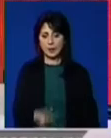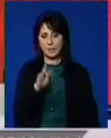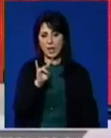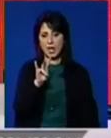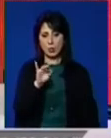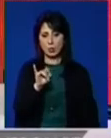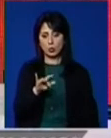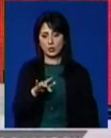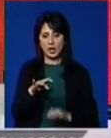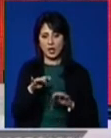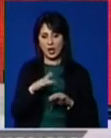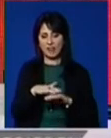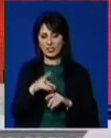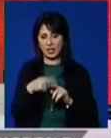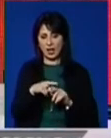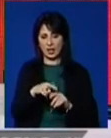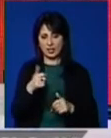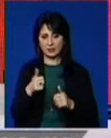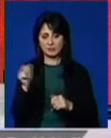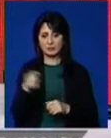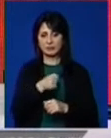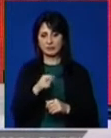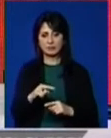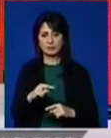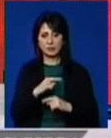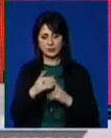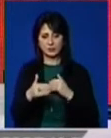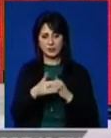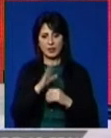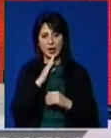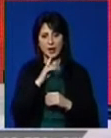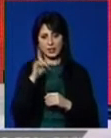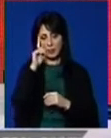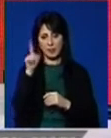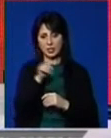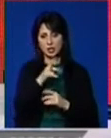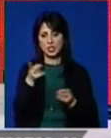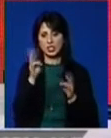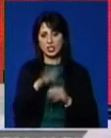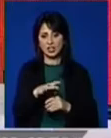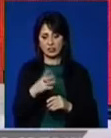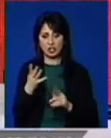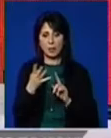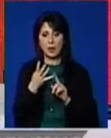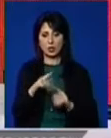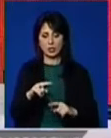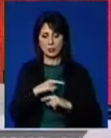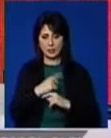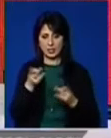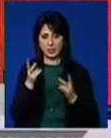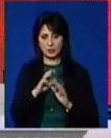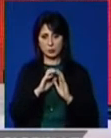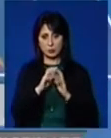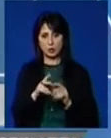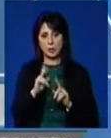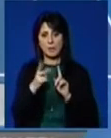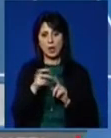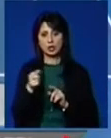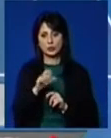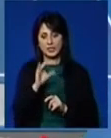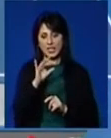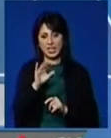მელბურნში მიმდინარე ავსტრალიის ღია საჩოგბურთო ტურნირი გადამწყვეტ ფაზაში შედის. დღეს ქალთა და მამაკაცთა შორის დარჩენილი მეოთხე ფინალისტები გამოვლინდნენ. მსოფლიოს მეორე